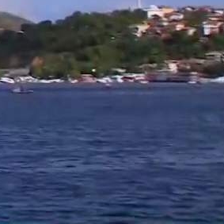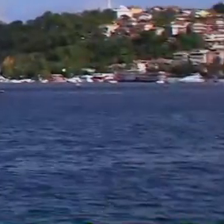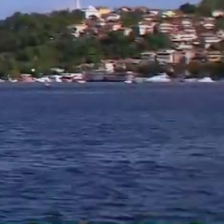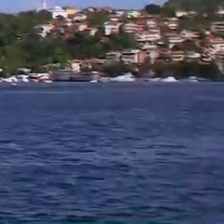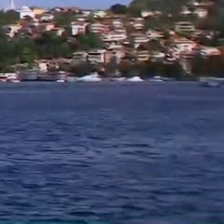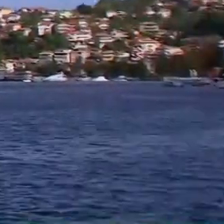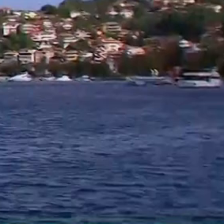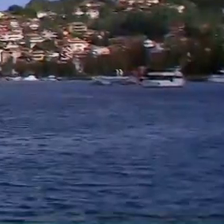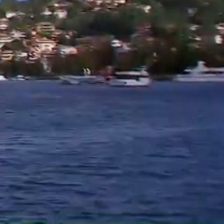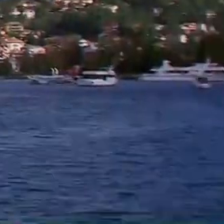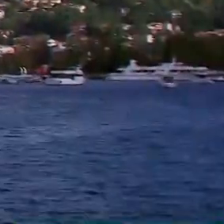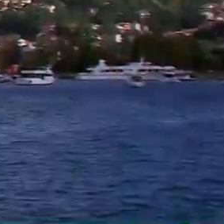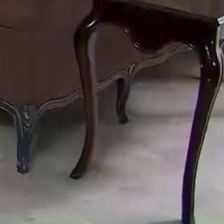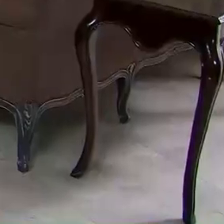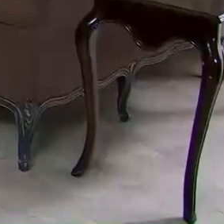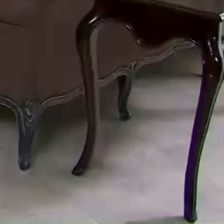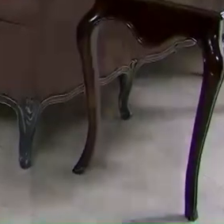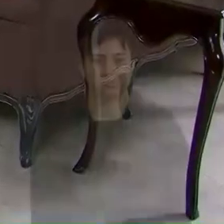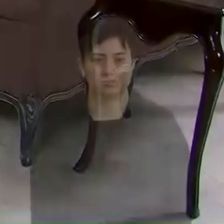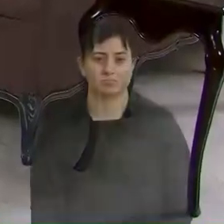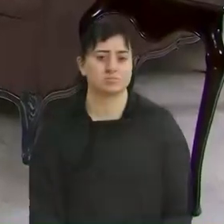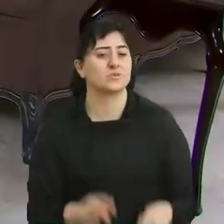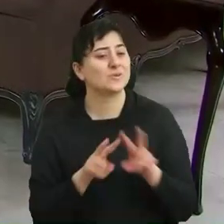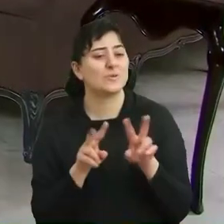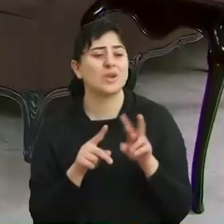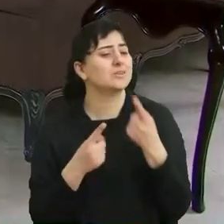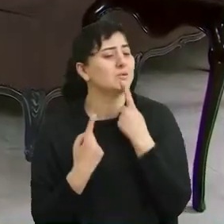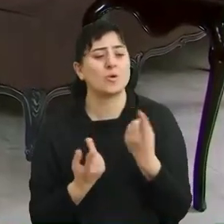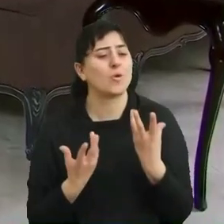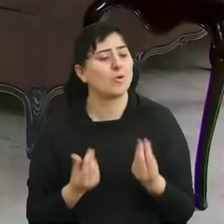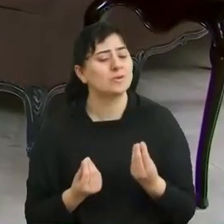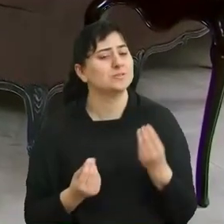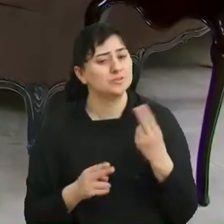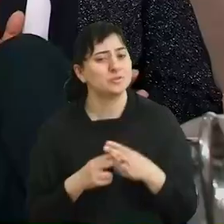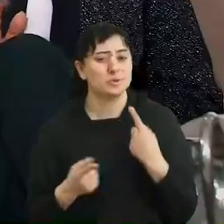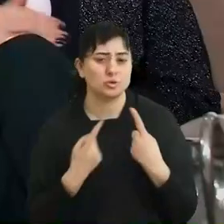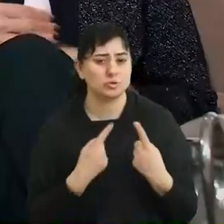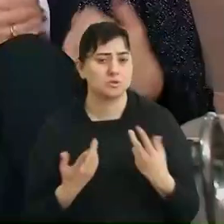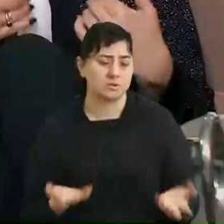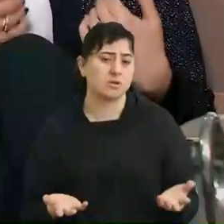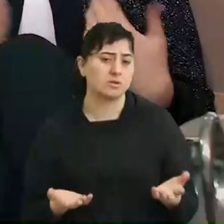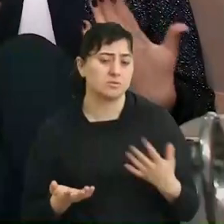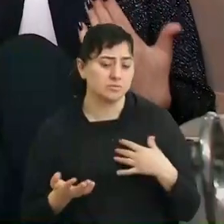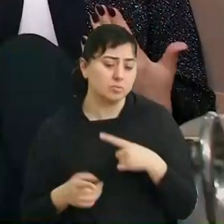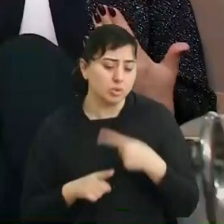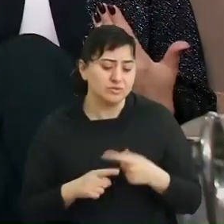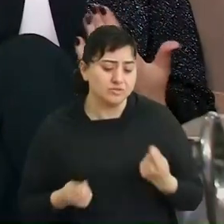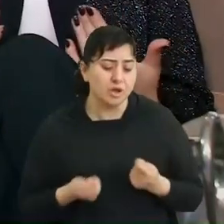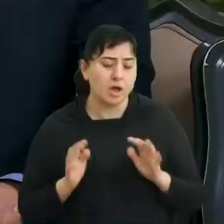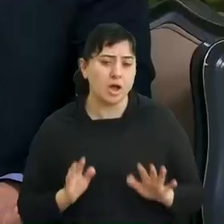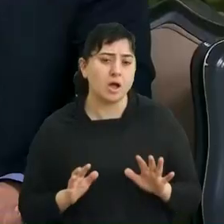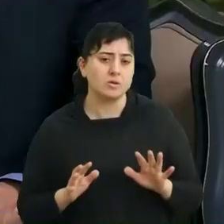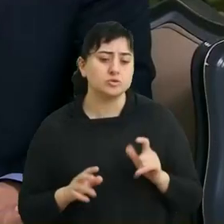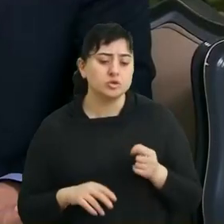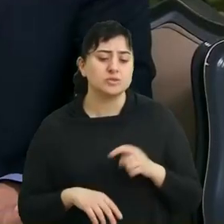Gündüz vakti masmavi boğaz. Nurhan'cığım, ne konuşacaksak bir an önce konuşalım lütfen. Hay ne kadar pozitif olmaya çalışsam